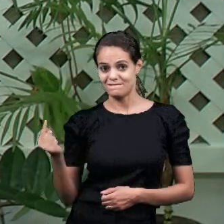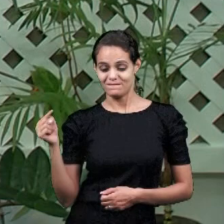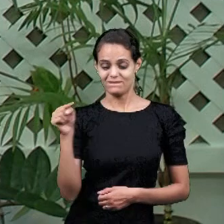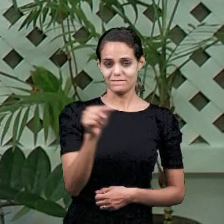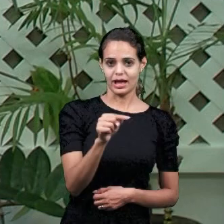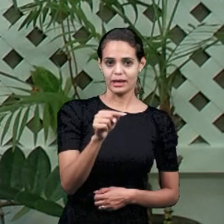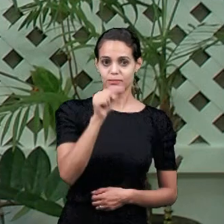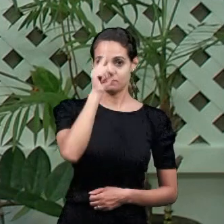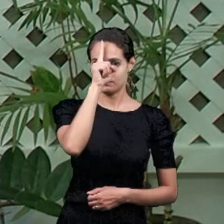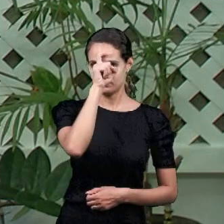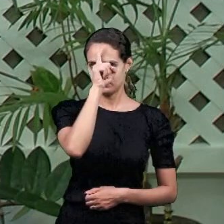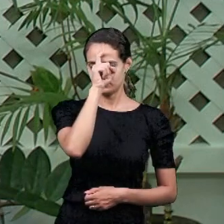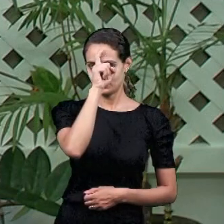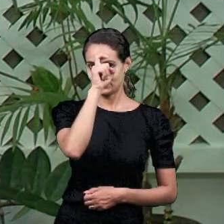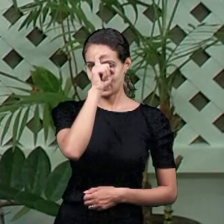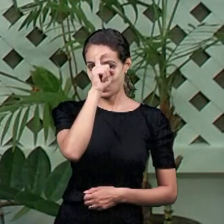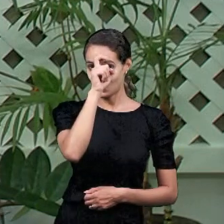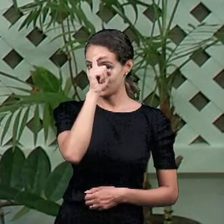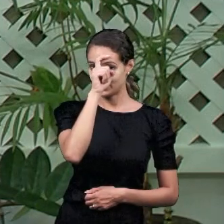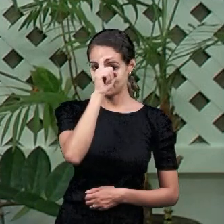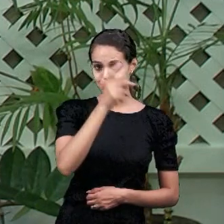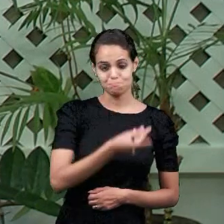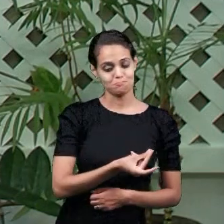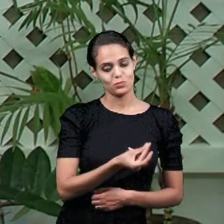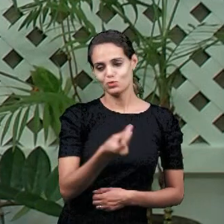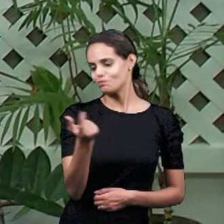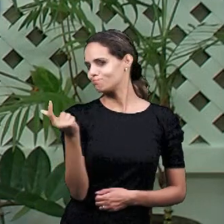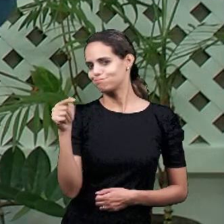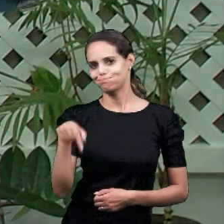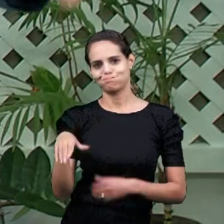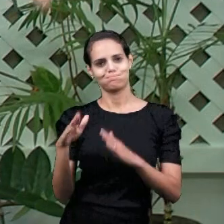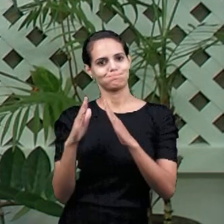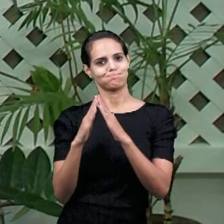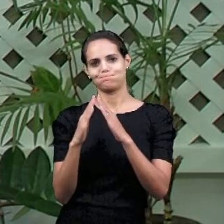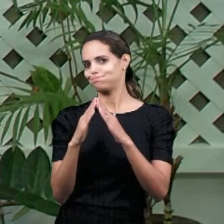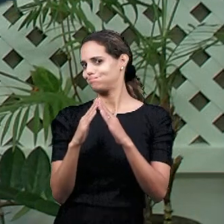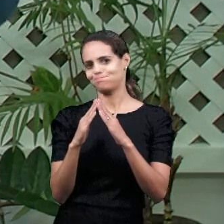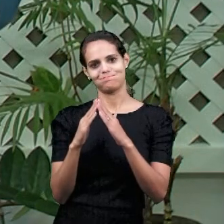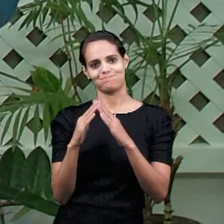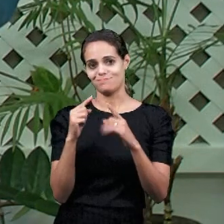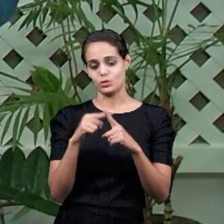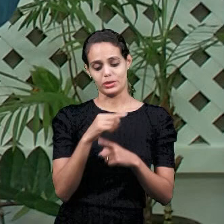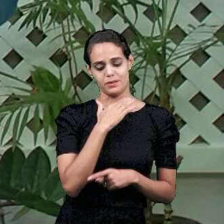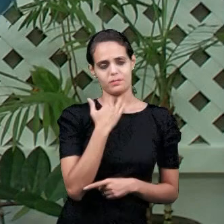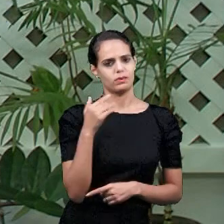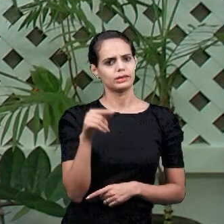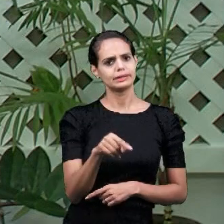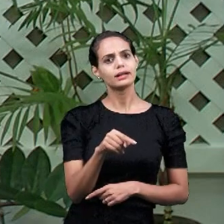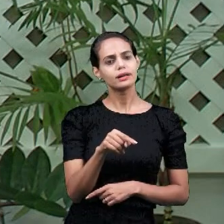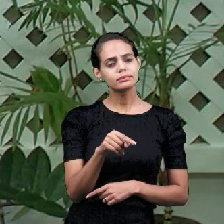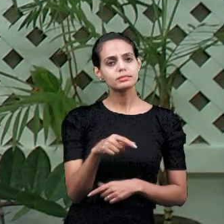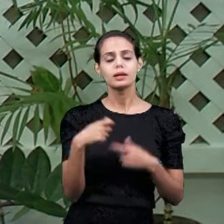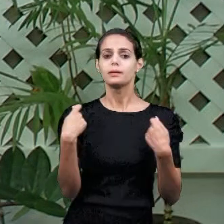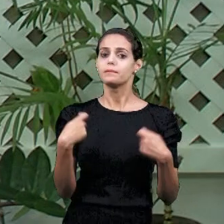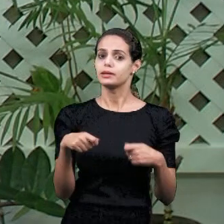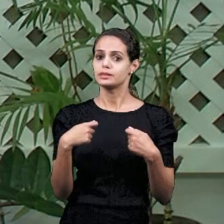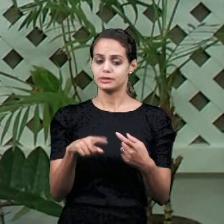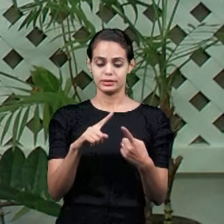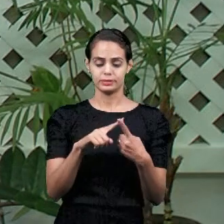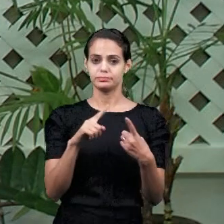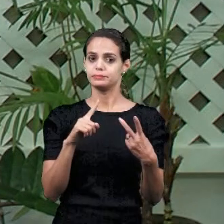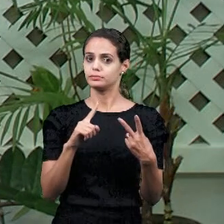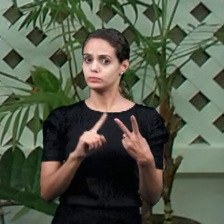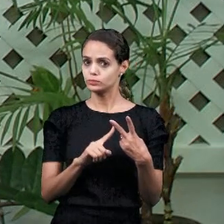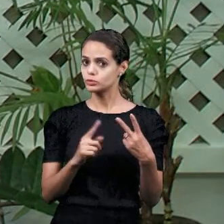resté, qu'il est guéri, il rentre à la maison et après, il ne suit pas. Donc, on ne peut pas baisser la garde. Il a pris